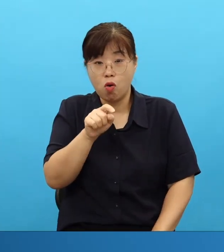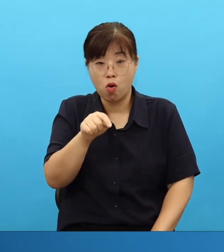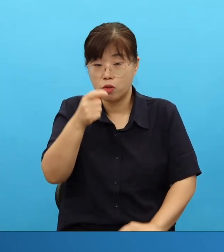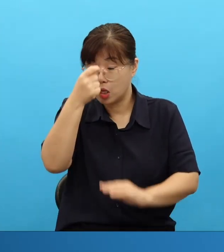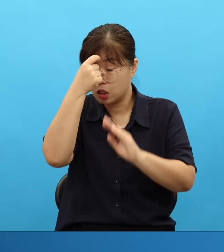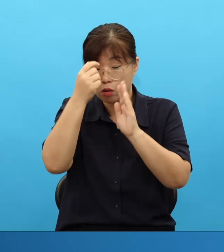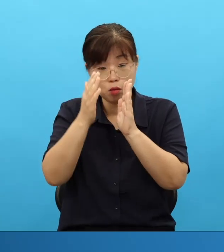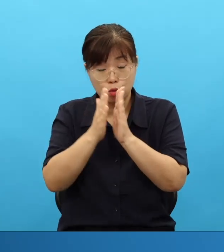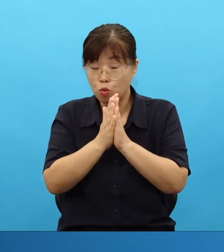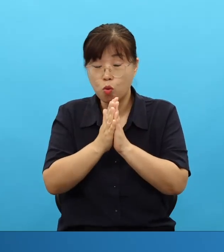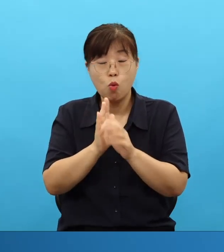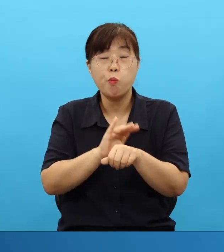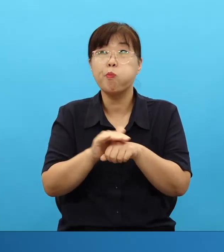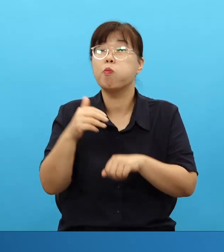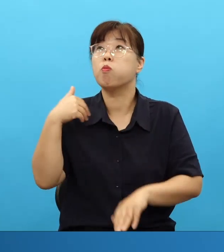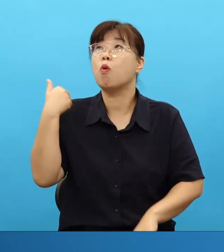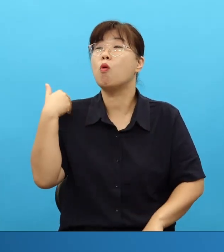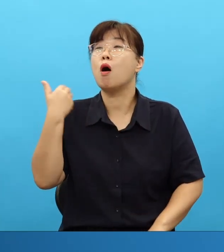뇌가